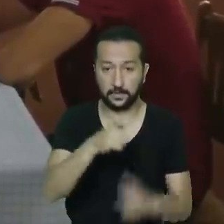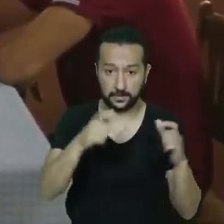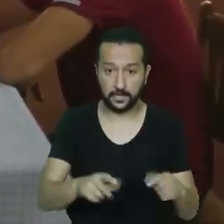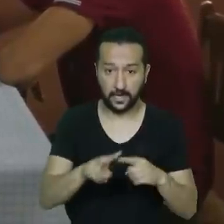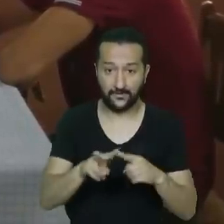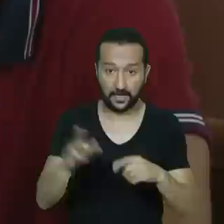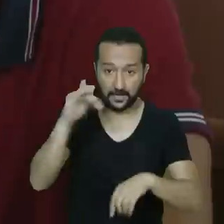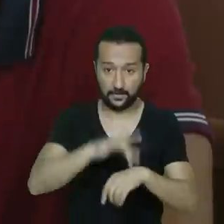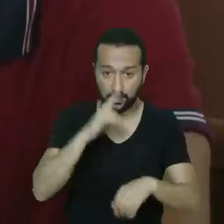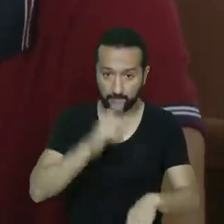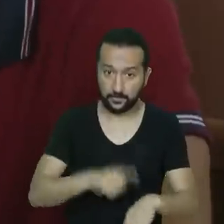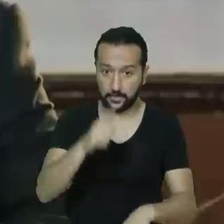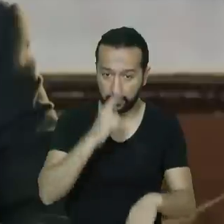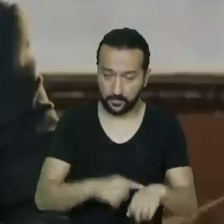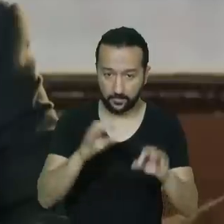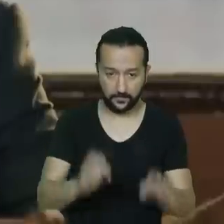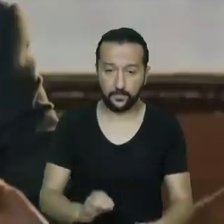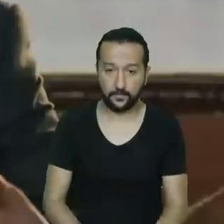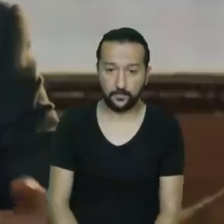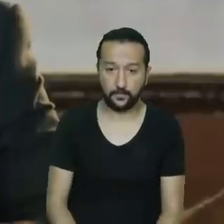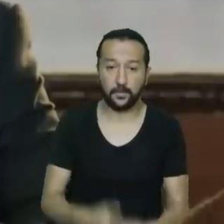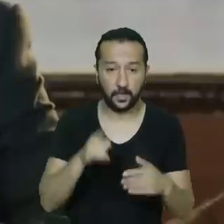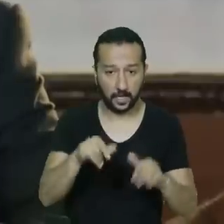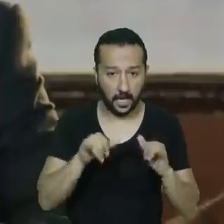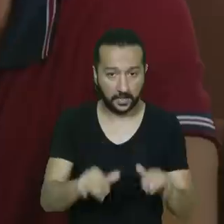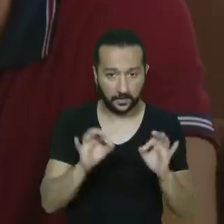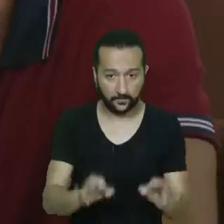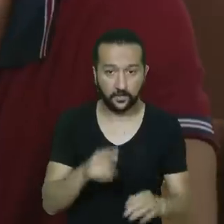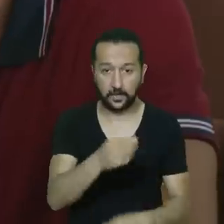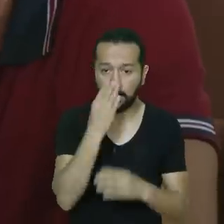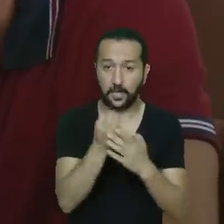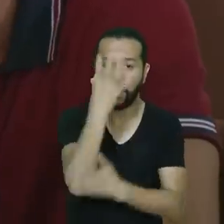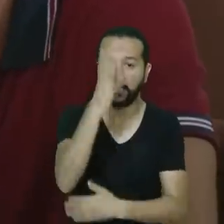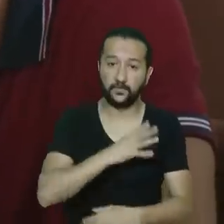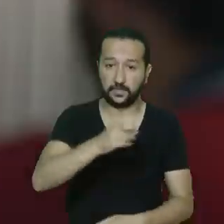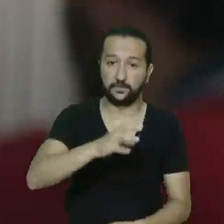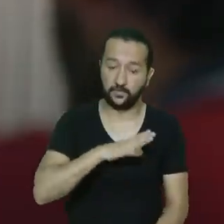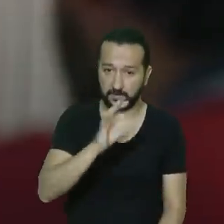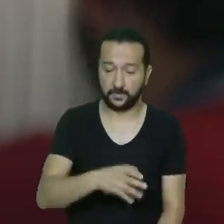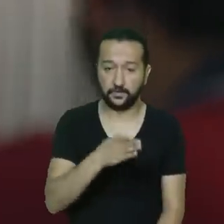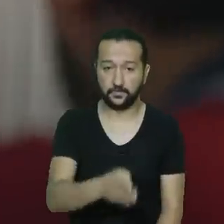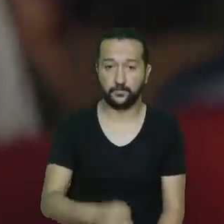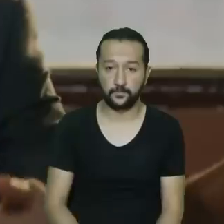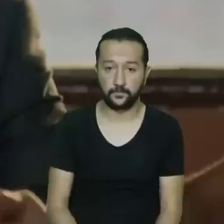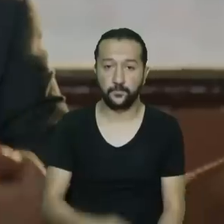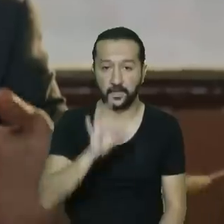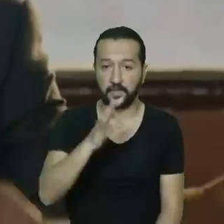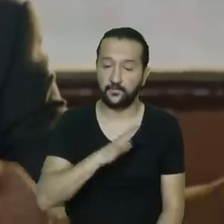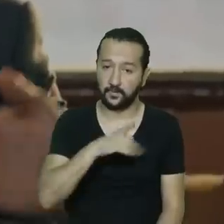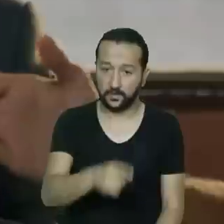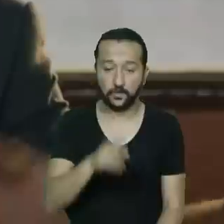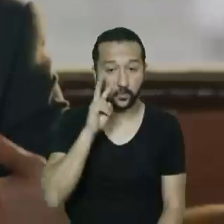Kavaklı Tepe'de olduğunu eminsin değil mi? Eminim Sadıç. Aynısı işte. Ağaç var, çeşme var.